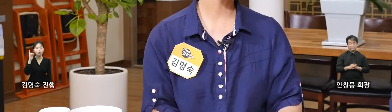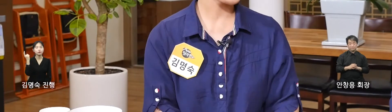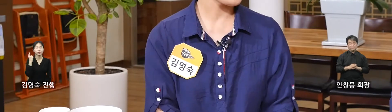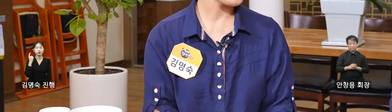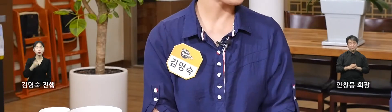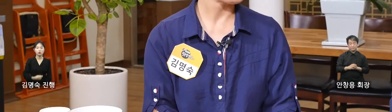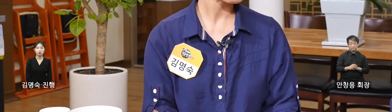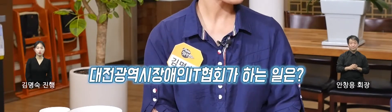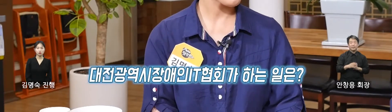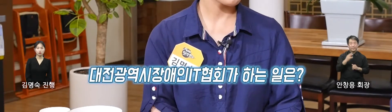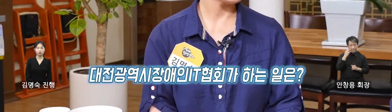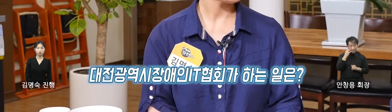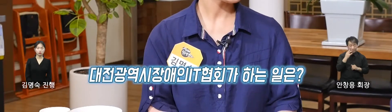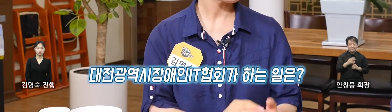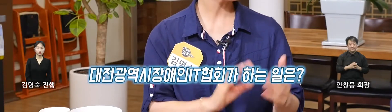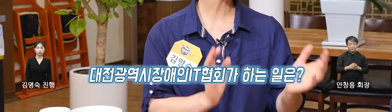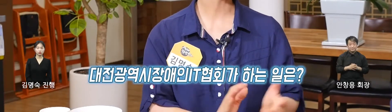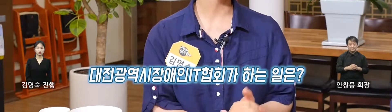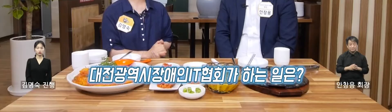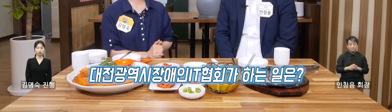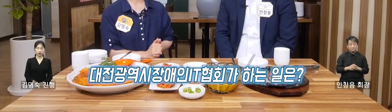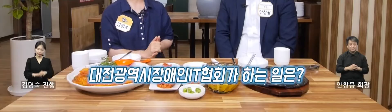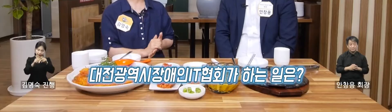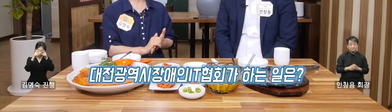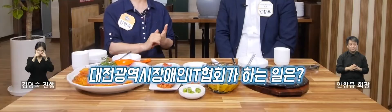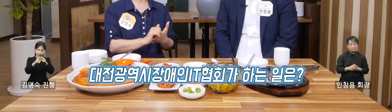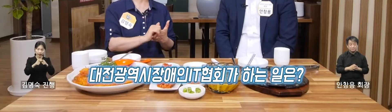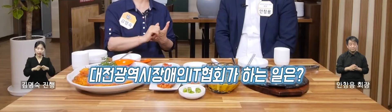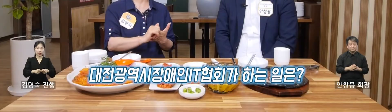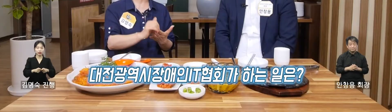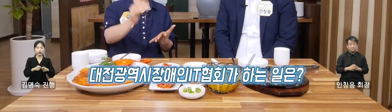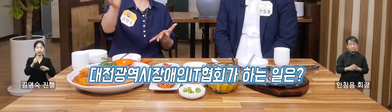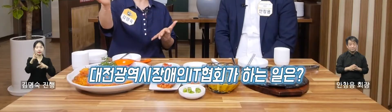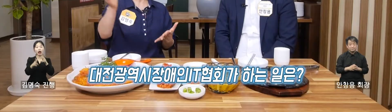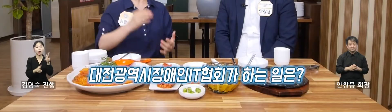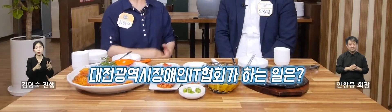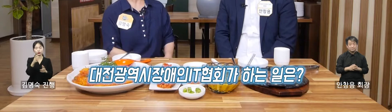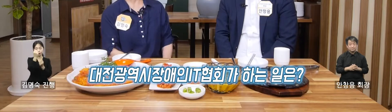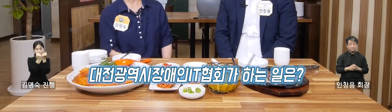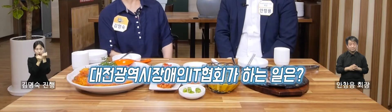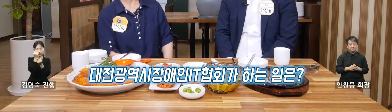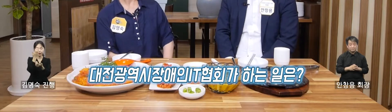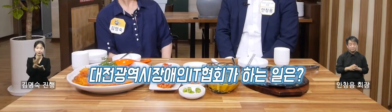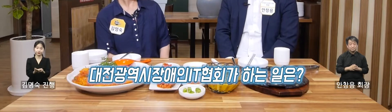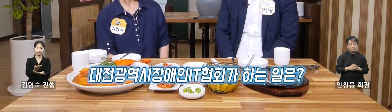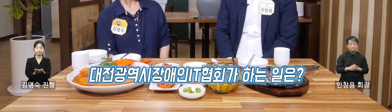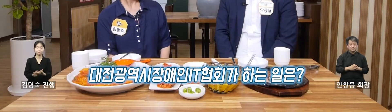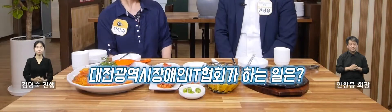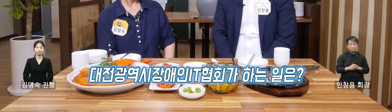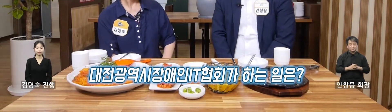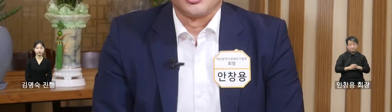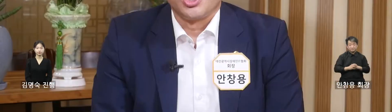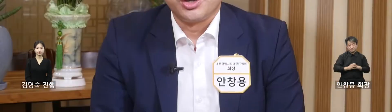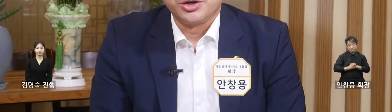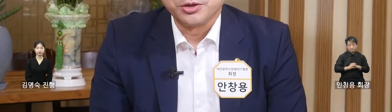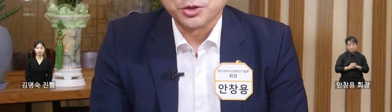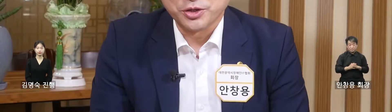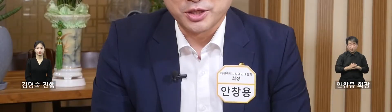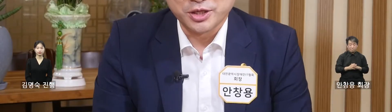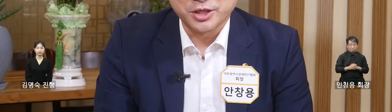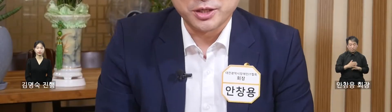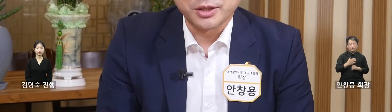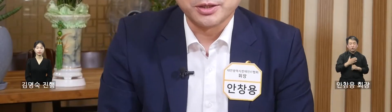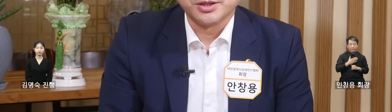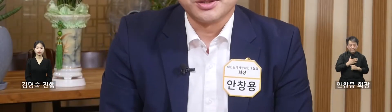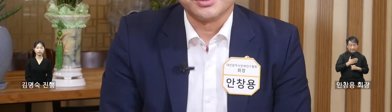조금 생소해요. 네. 구체적으로 어떤 일을 하는 곳인지 좀 설명 좀 해주셨으면 네, 좋겠어요. 네, 네.